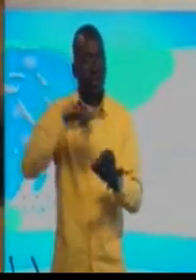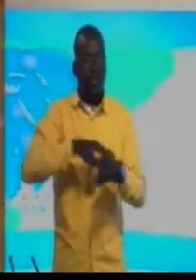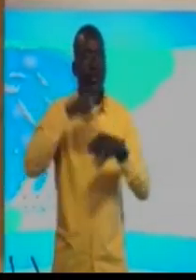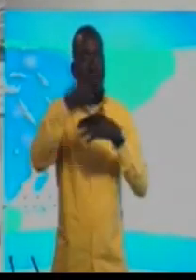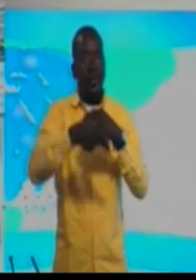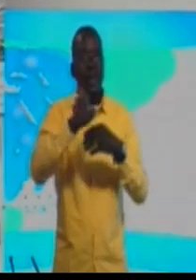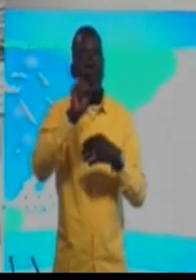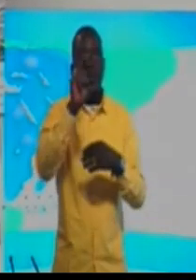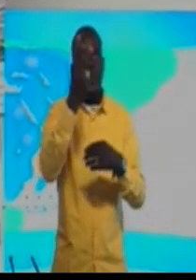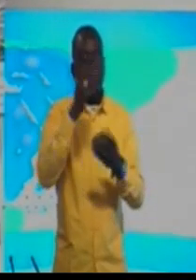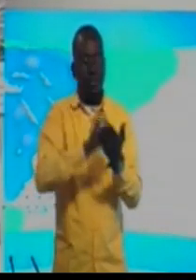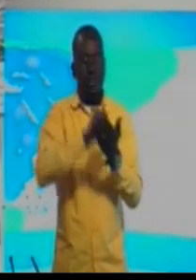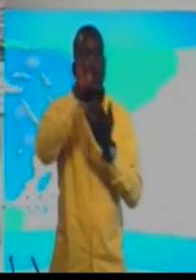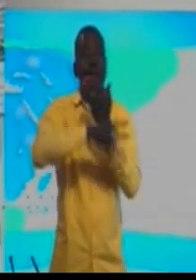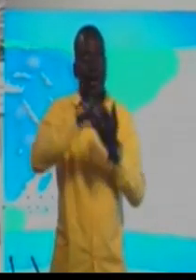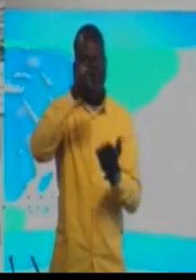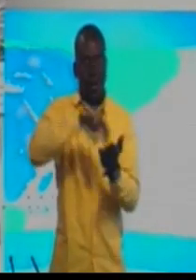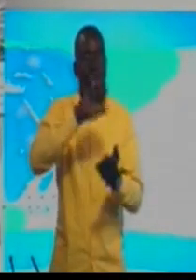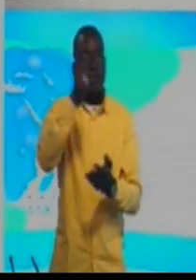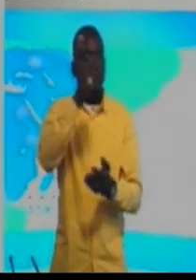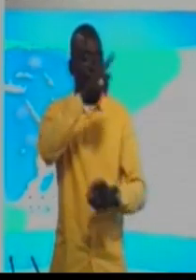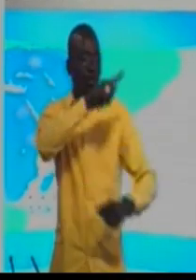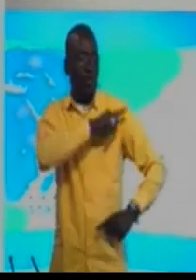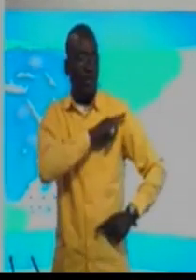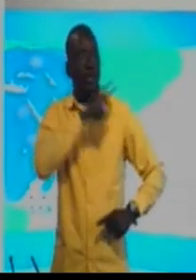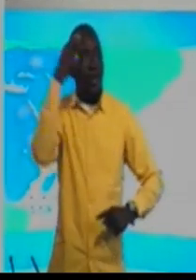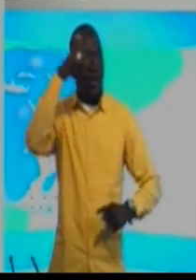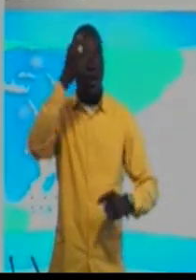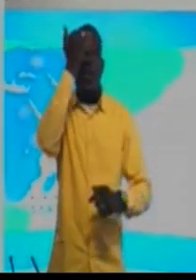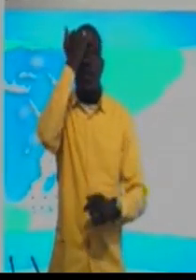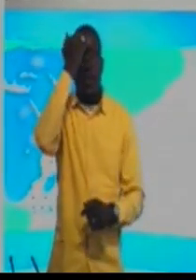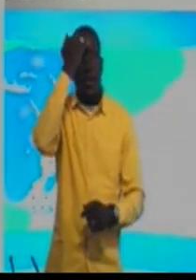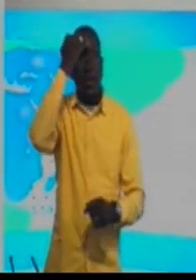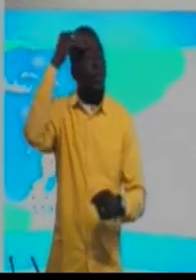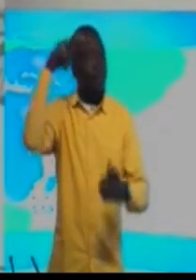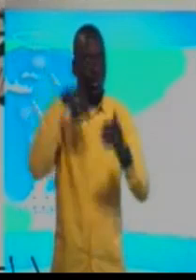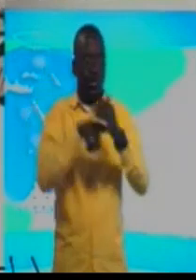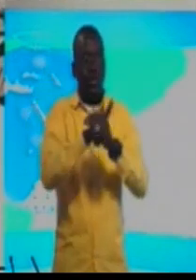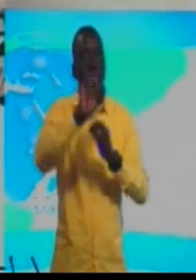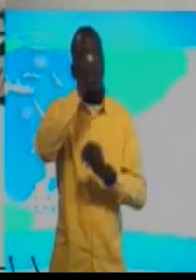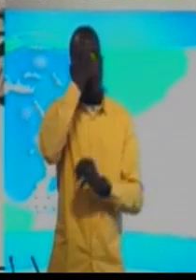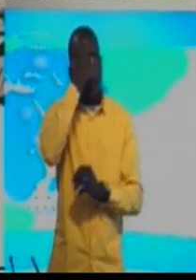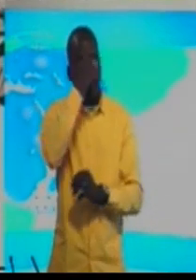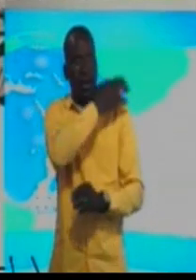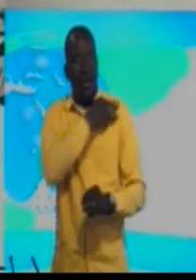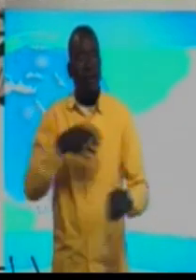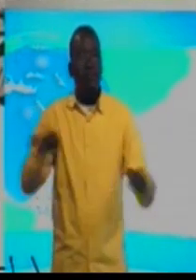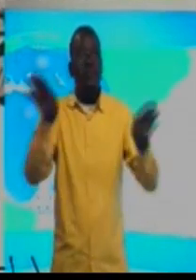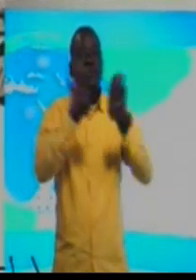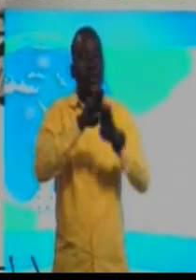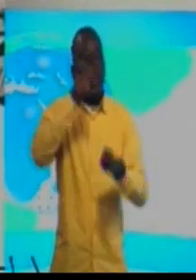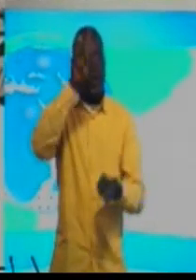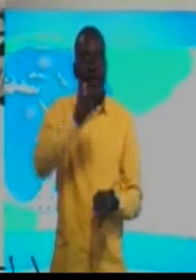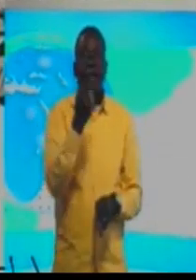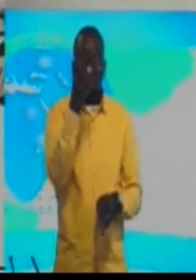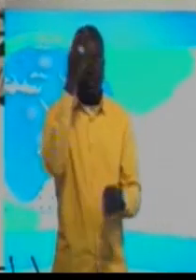2 septembre 2019. Le général Gilbert Djendjiré, reconnu coupable d'attentat à la sûreté de l'État, est condamné à 20 ans de prison